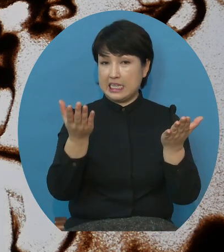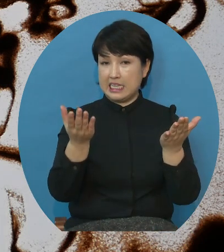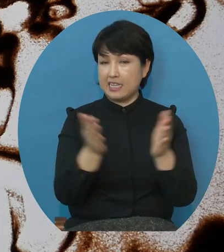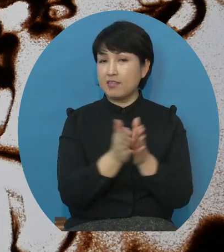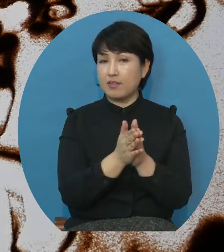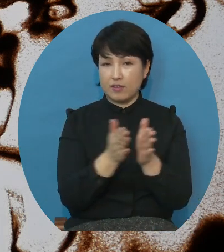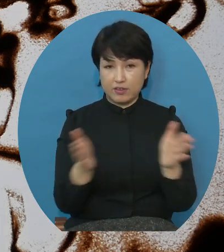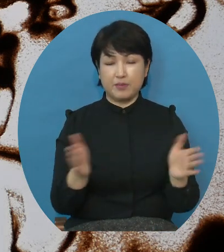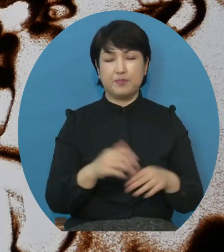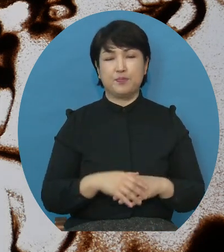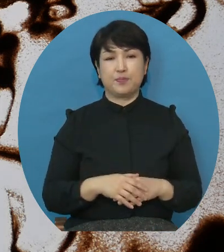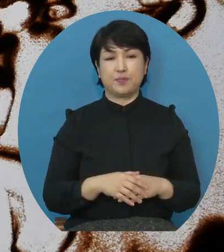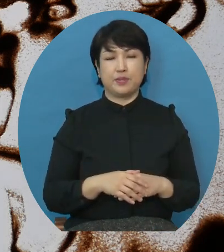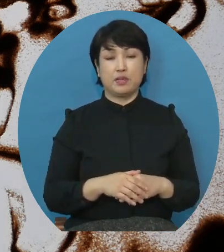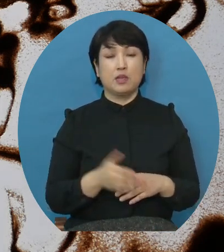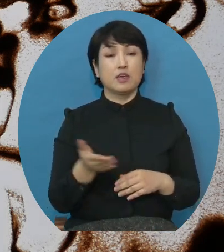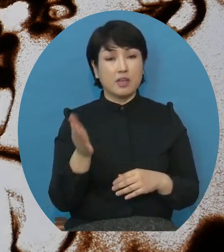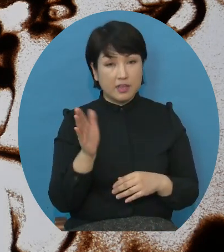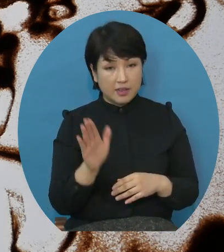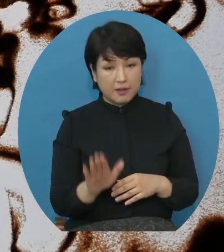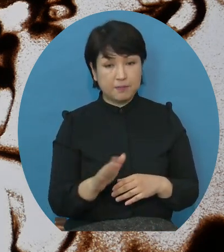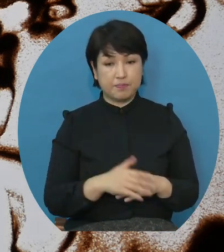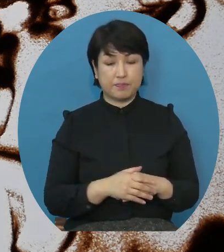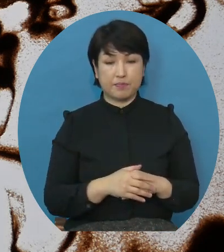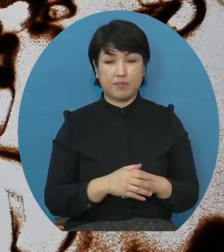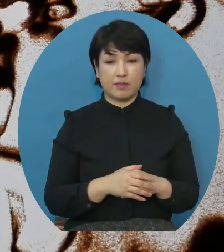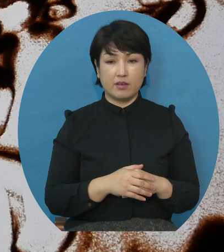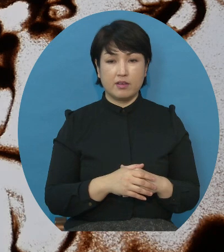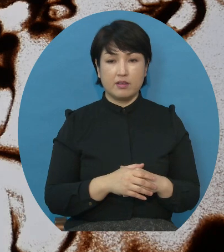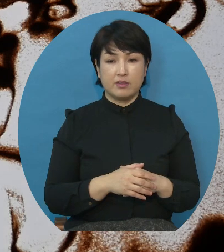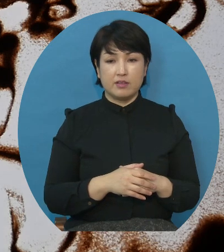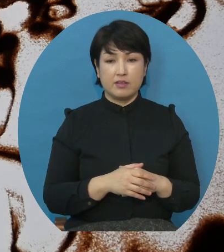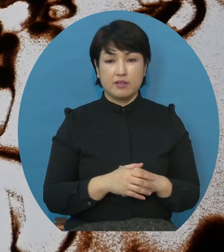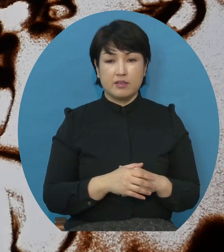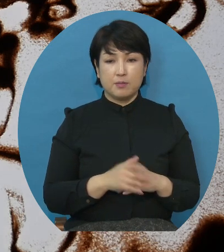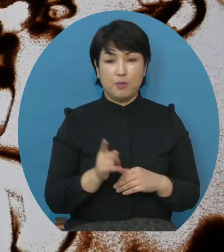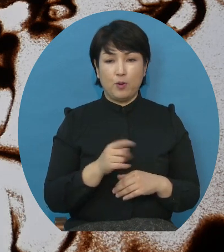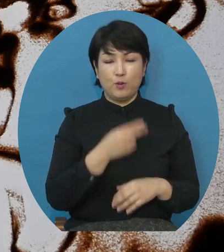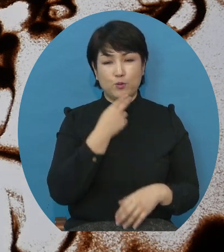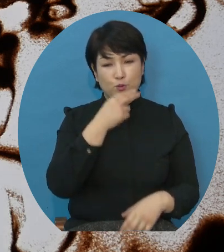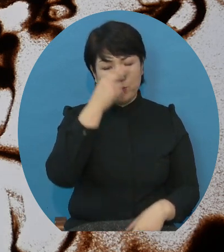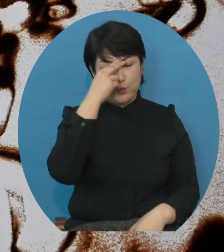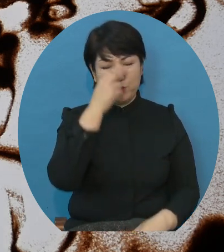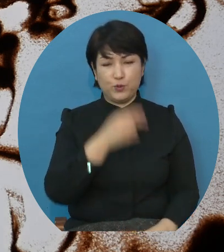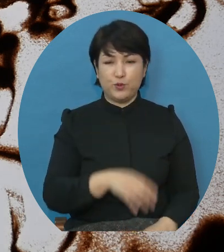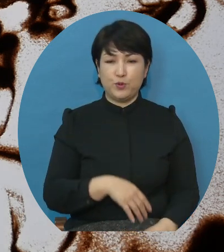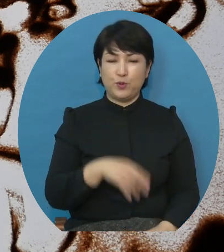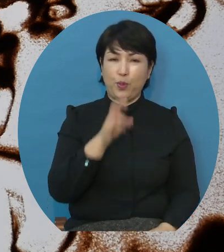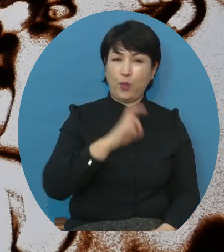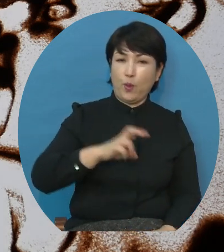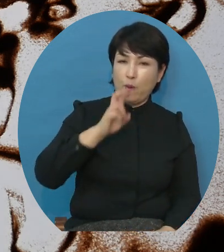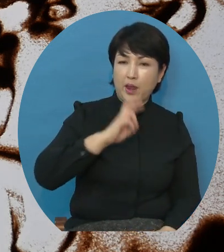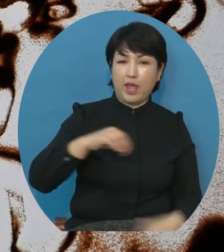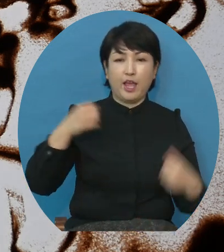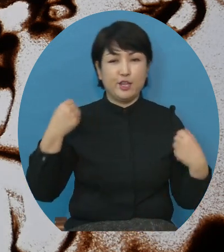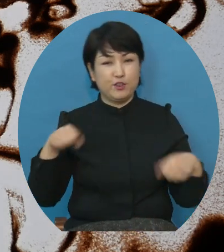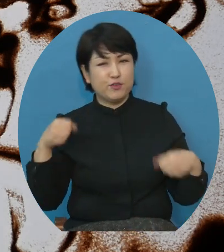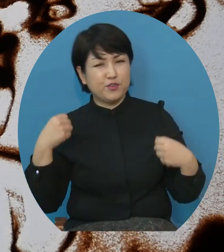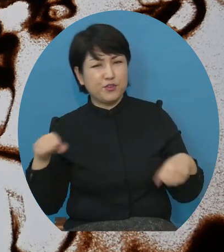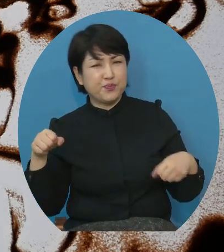열어 뜰 거에요 그래서 한마디로 말하면 설 마시고 노래하고 춤추고